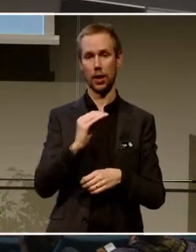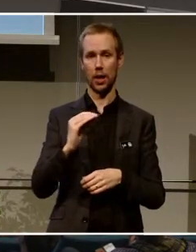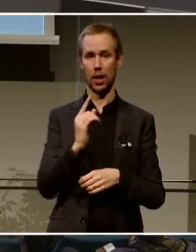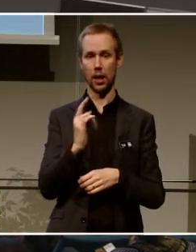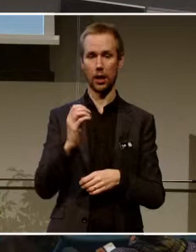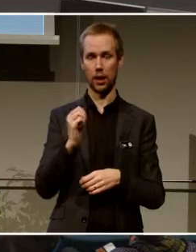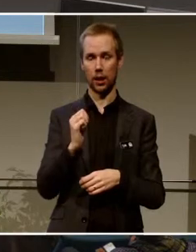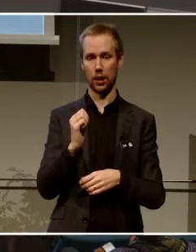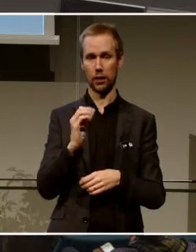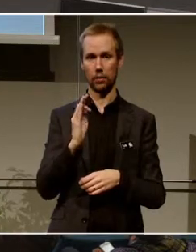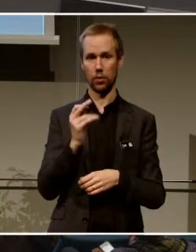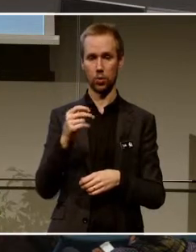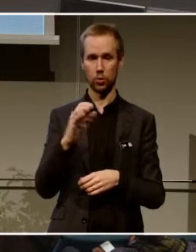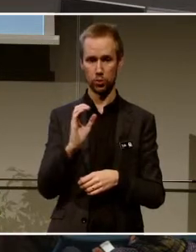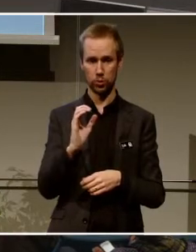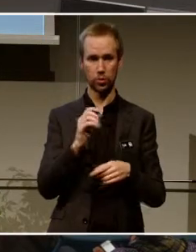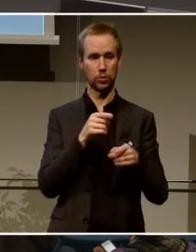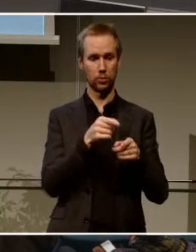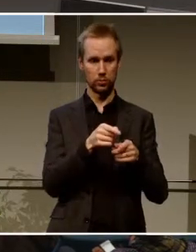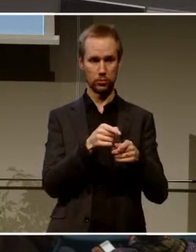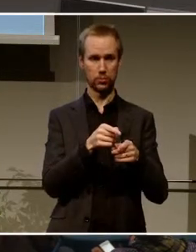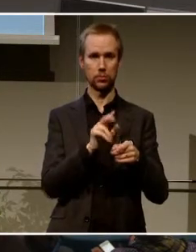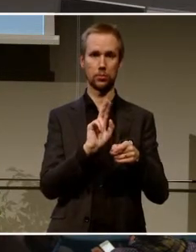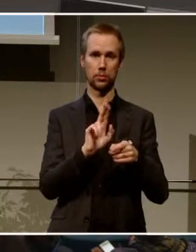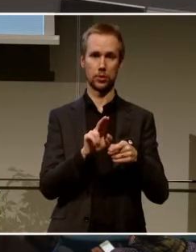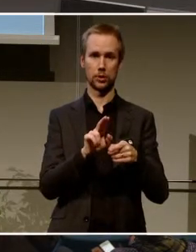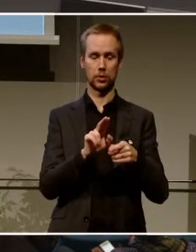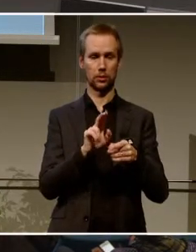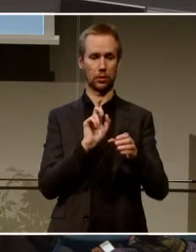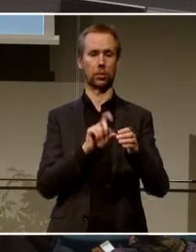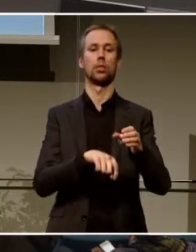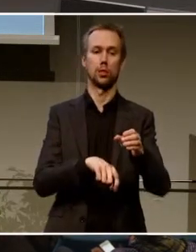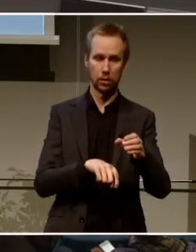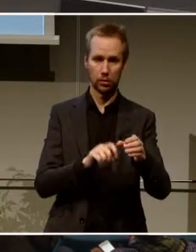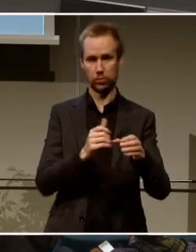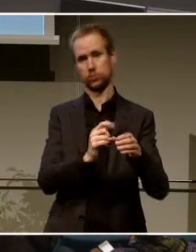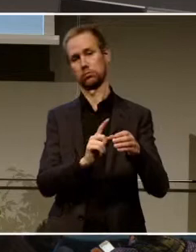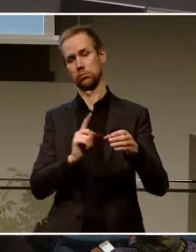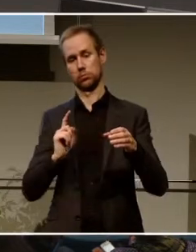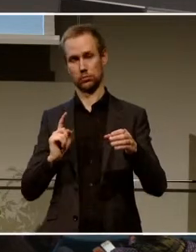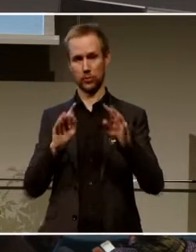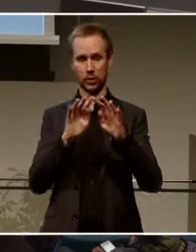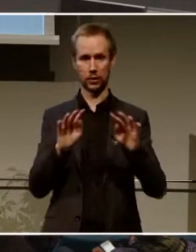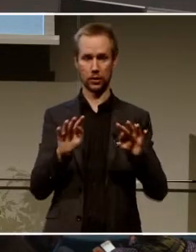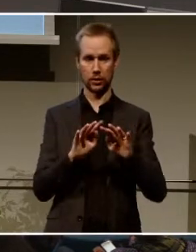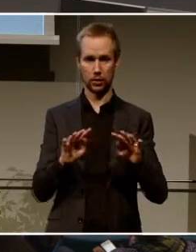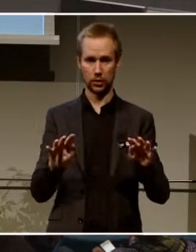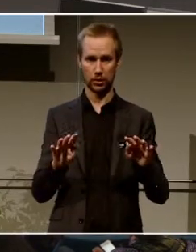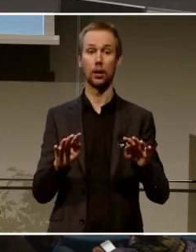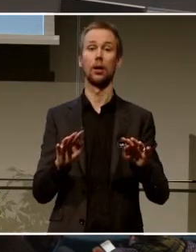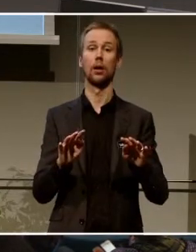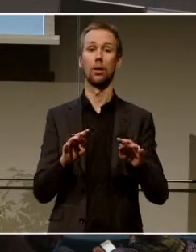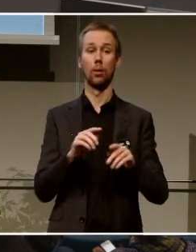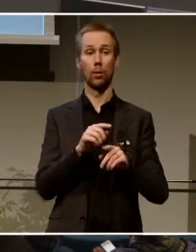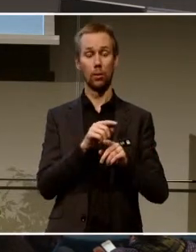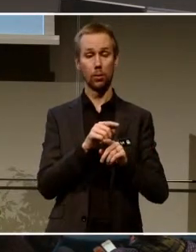just utanför nätet. Och jag tror deras ingång blir det här oväntade av just att oj, vi kan faktiskt hitta